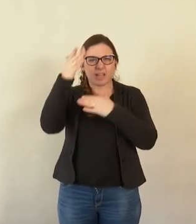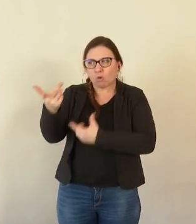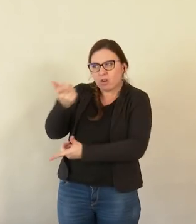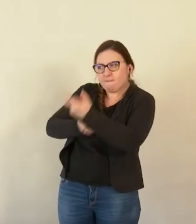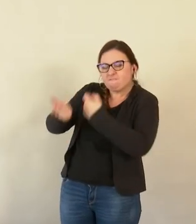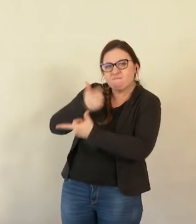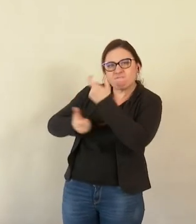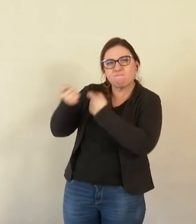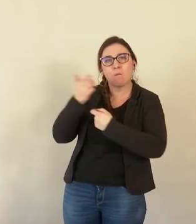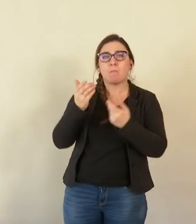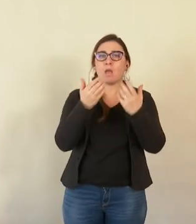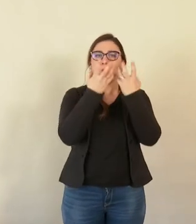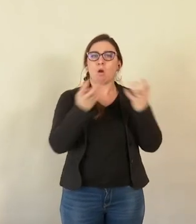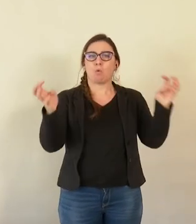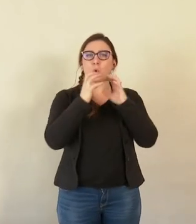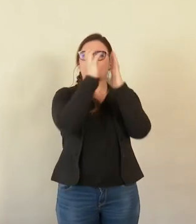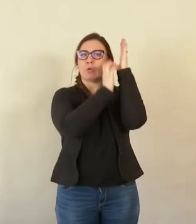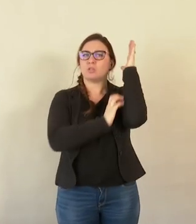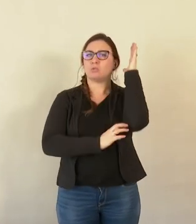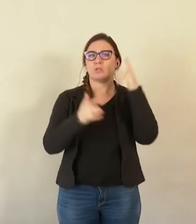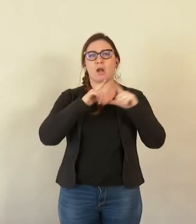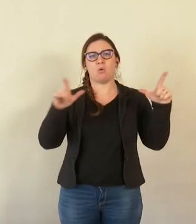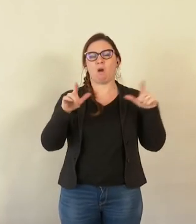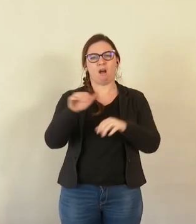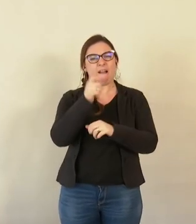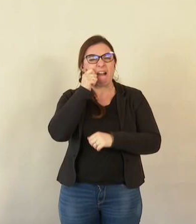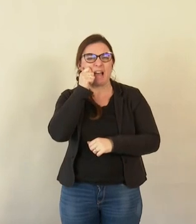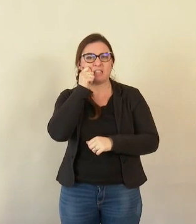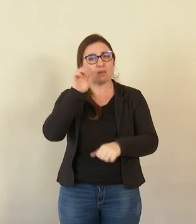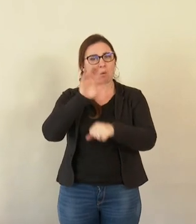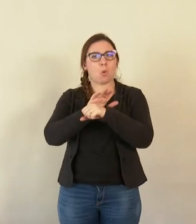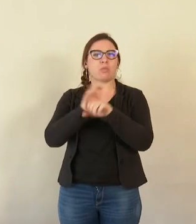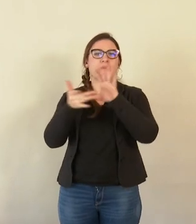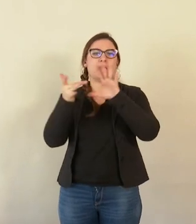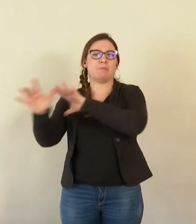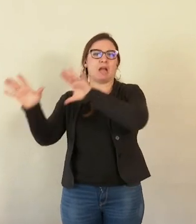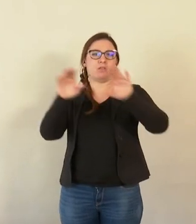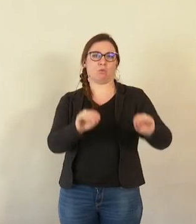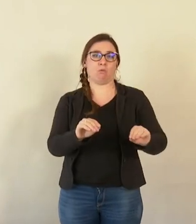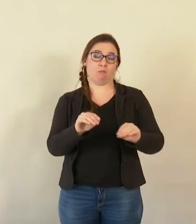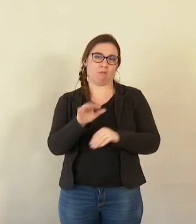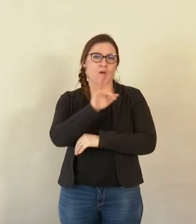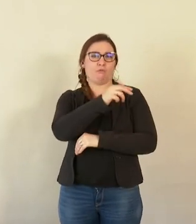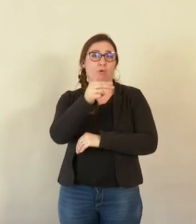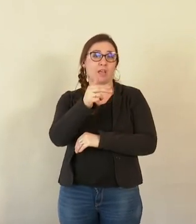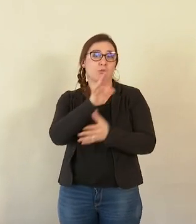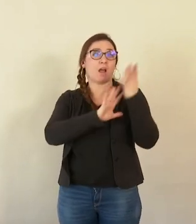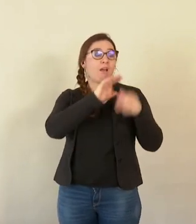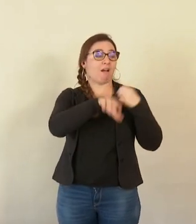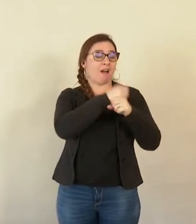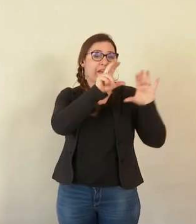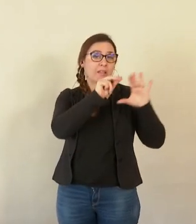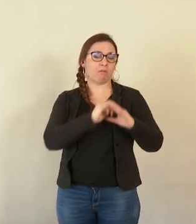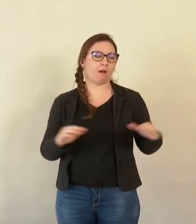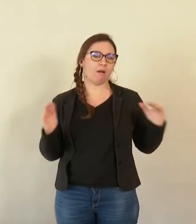soumettant au Conseil constitutionnel une loi sur l'immigration raciste qui fait écho au programme du Front national des années 80